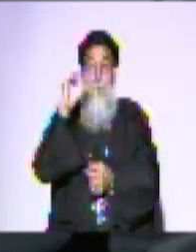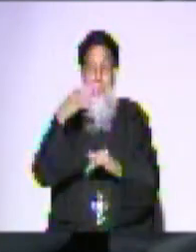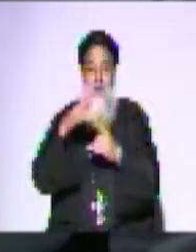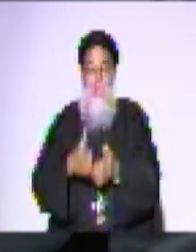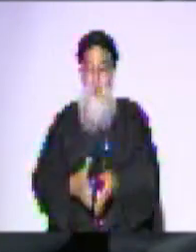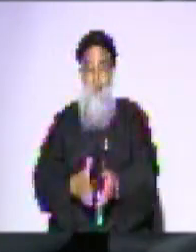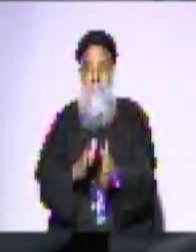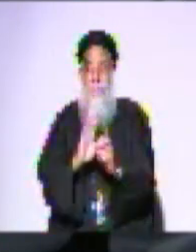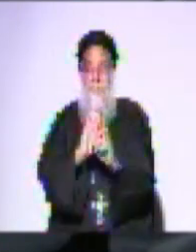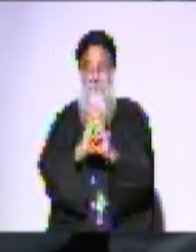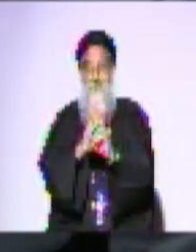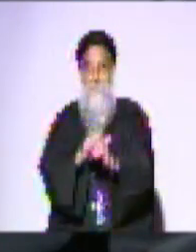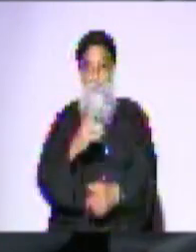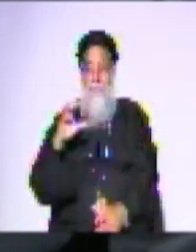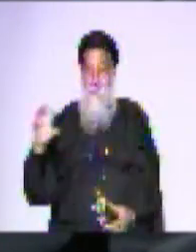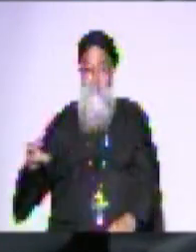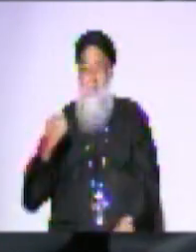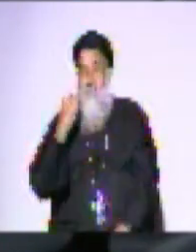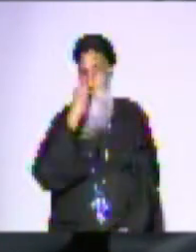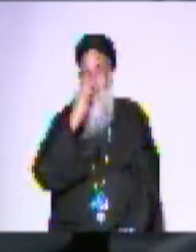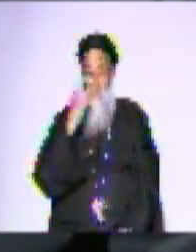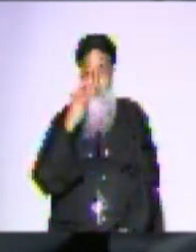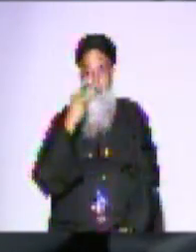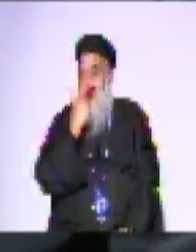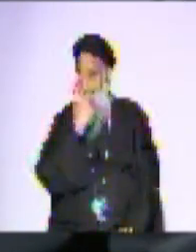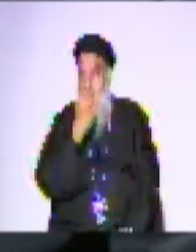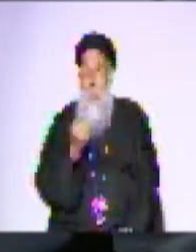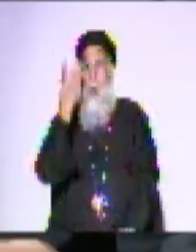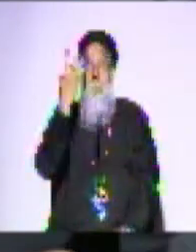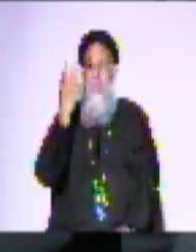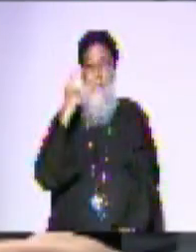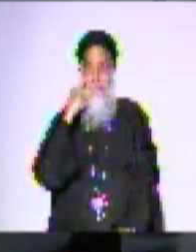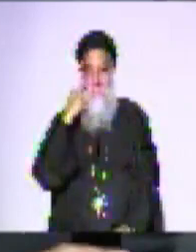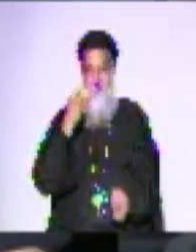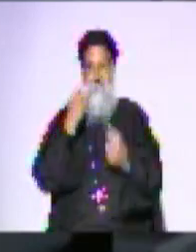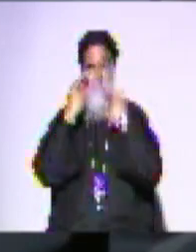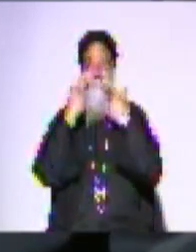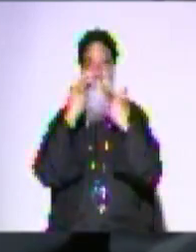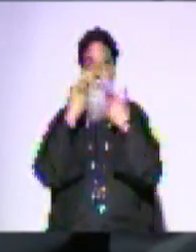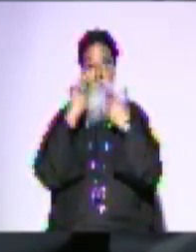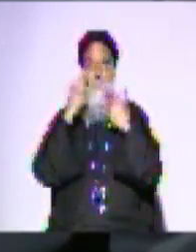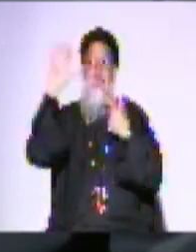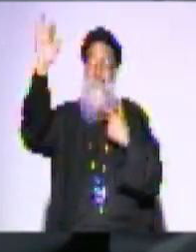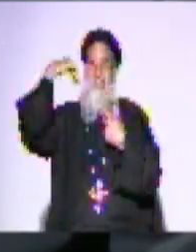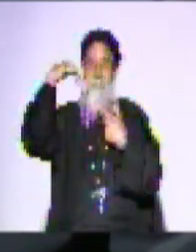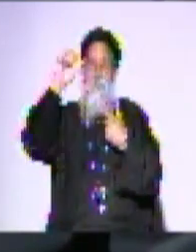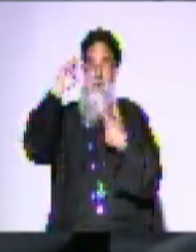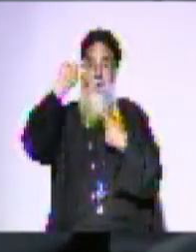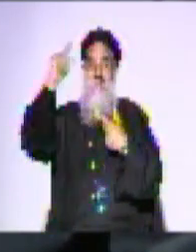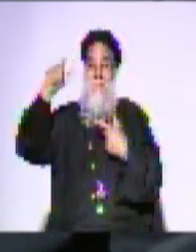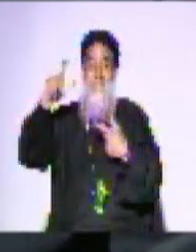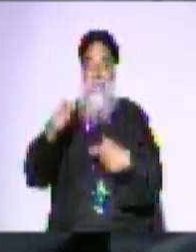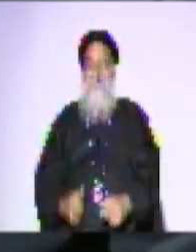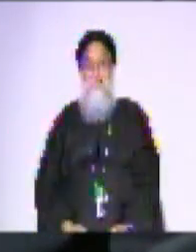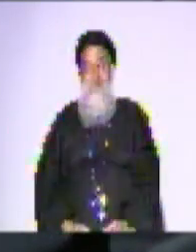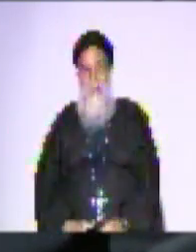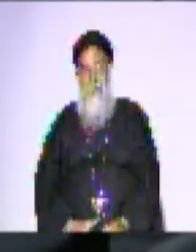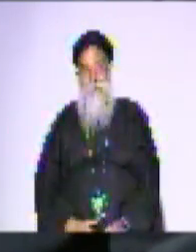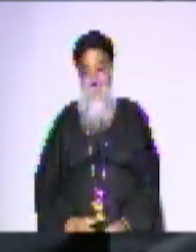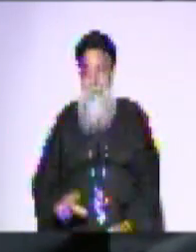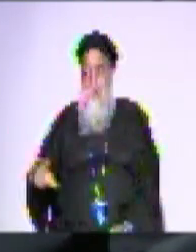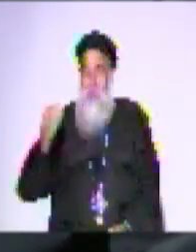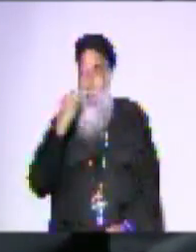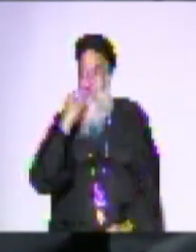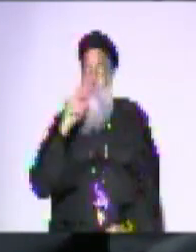يمكن متاخده برضو من أشعياء النبي، قومي استنيري لأنه قد جاء نورك، أشعياء 60.